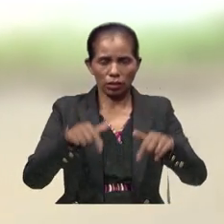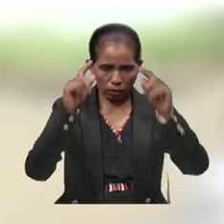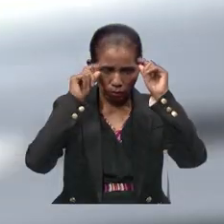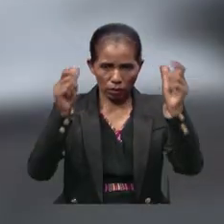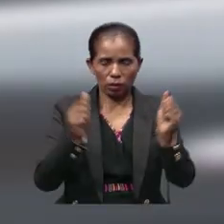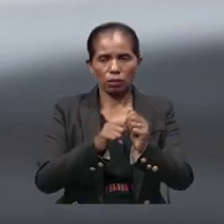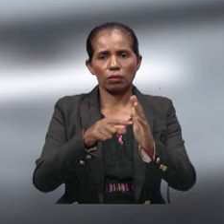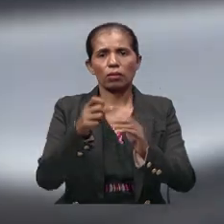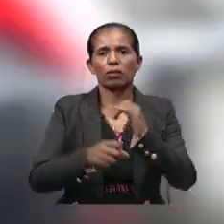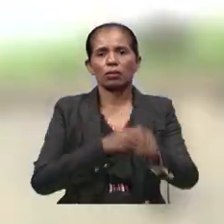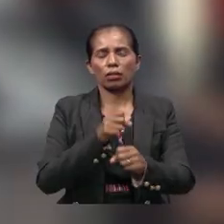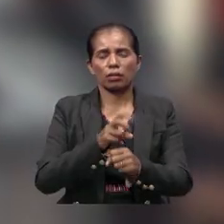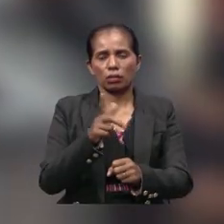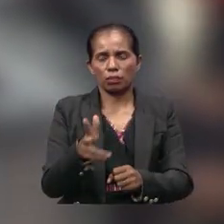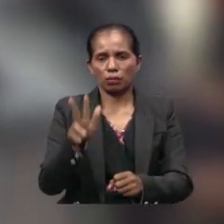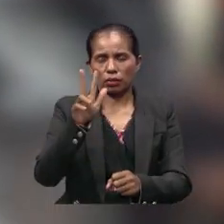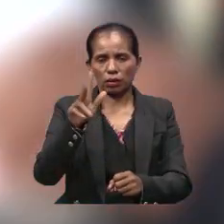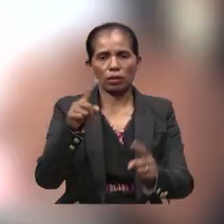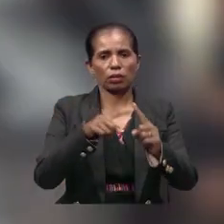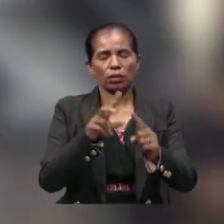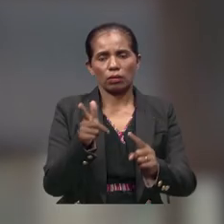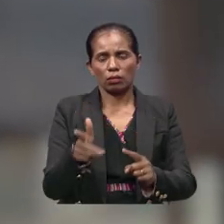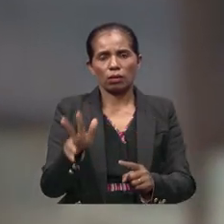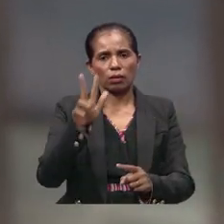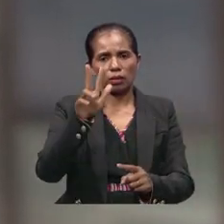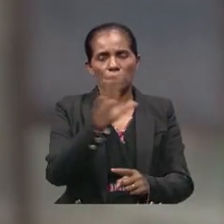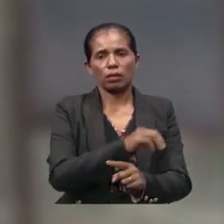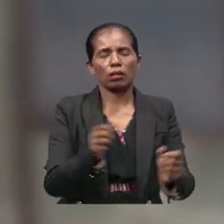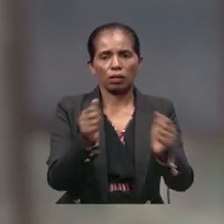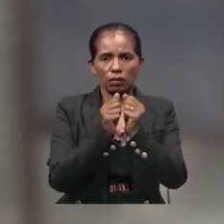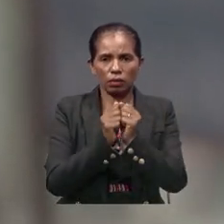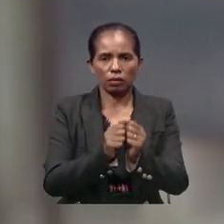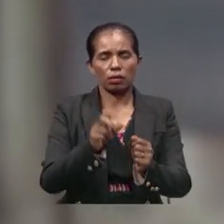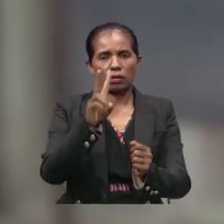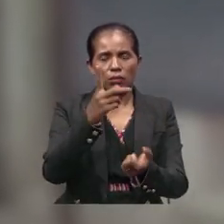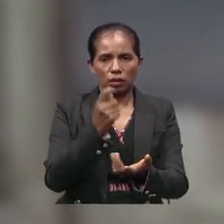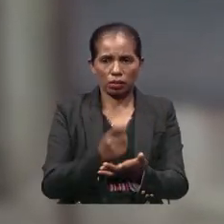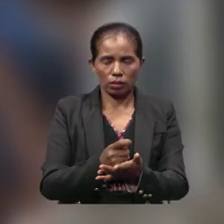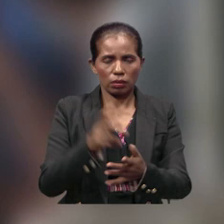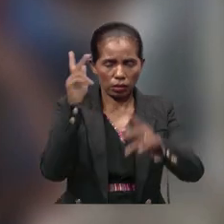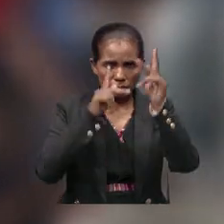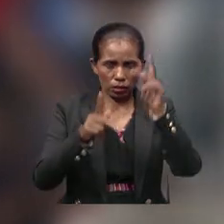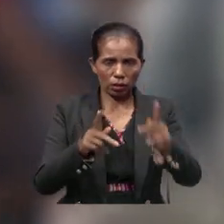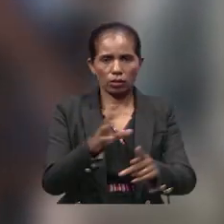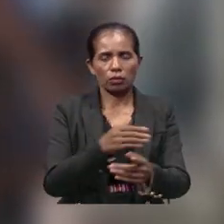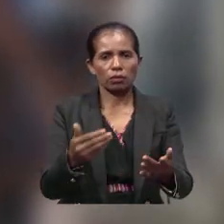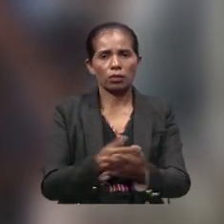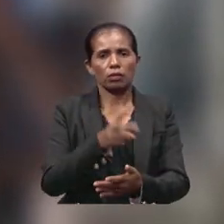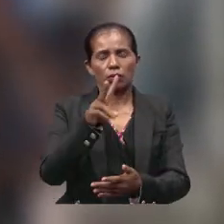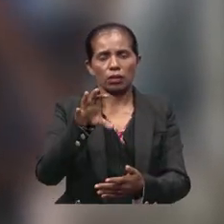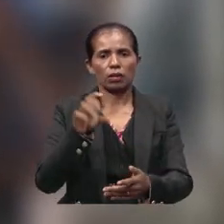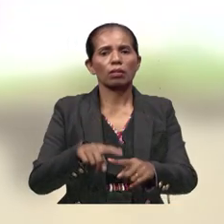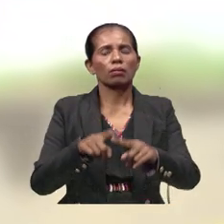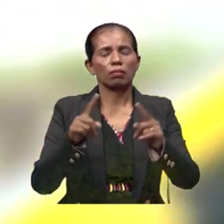a Ruhu se tina rihun rua tolu, to tina rihun rua ronulo resin tolu, a mutuk rihun rua resin, no caso fon atusro resin, mai be